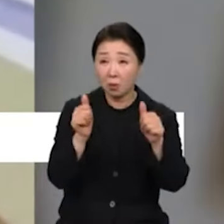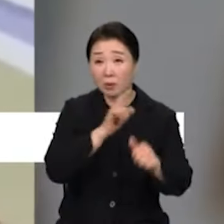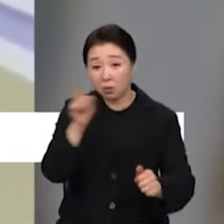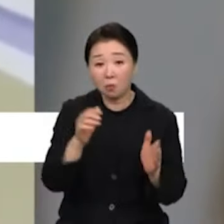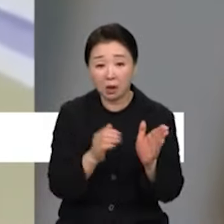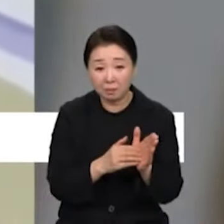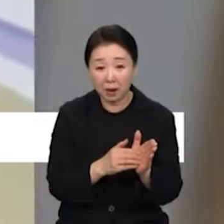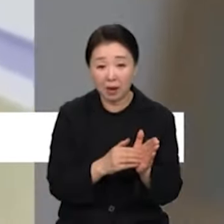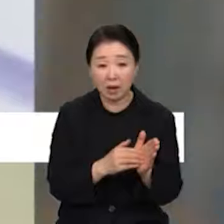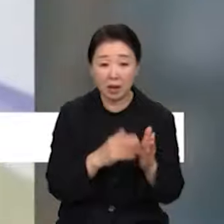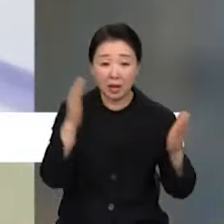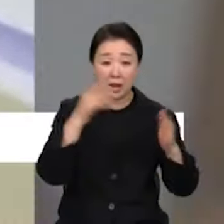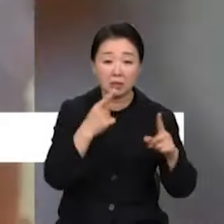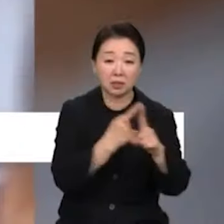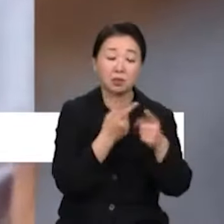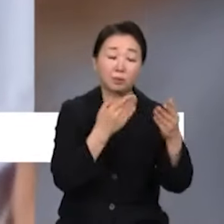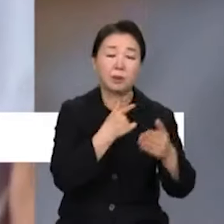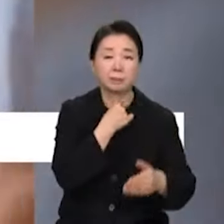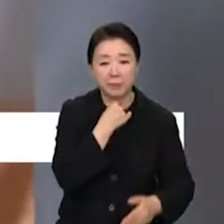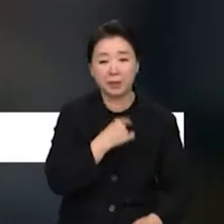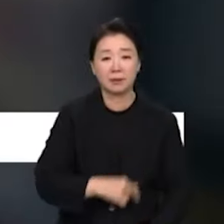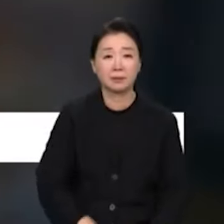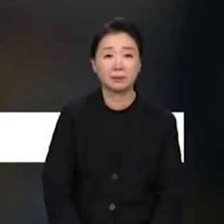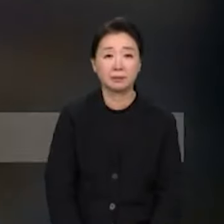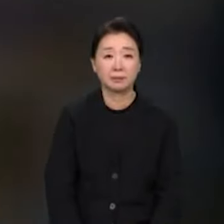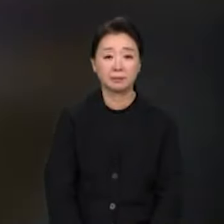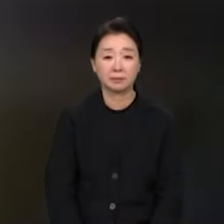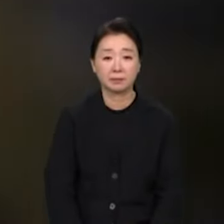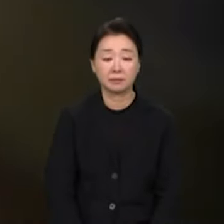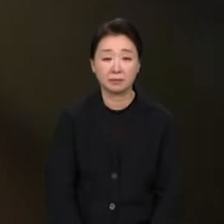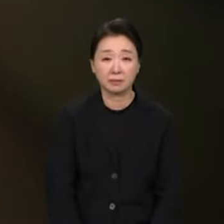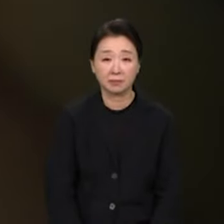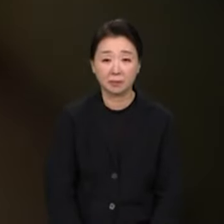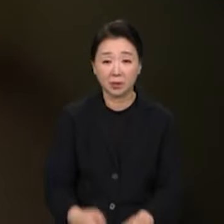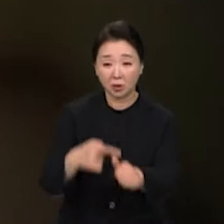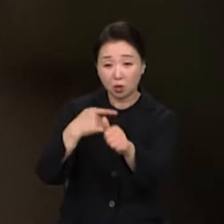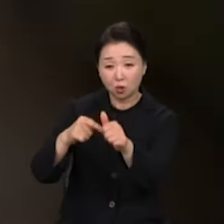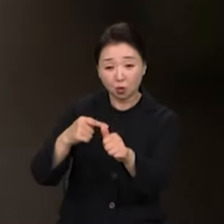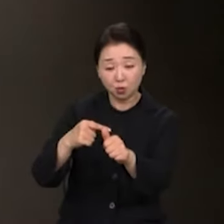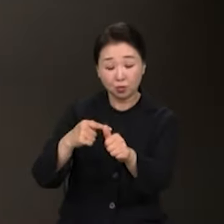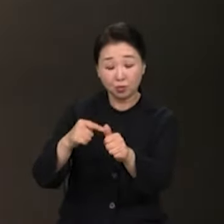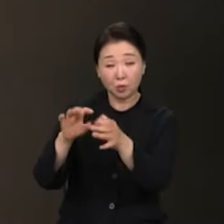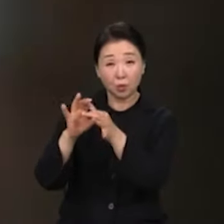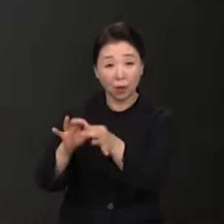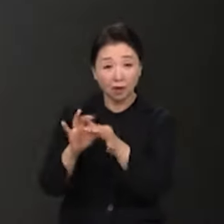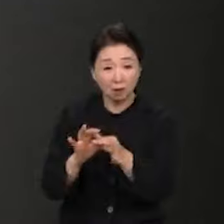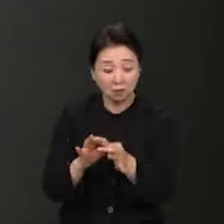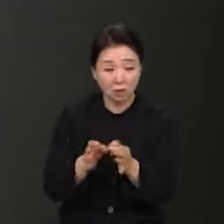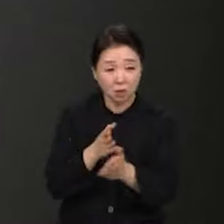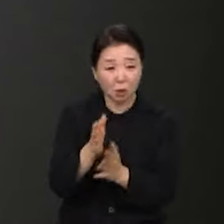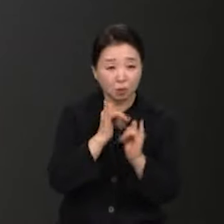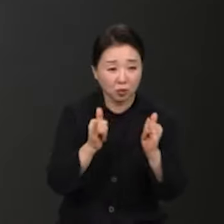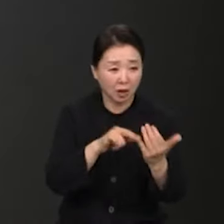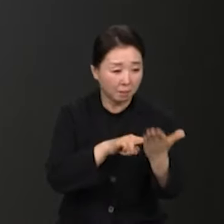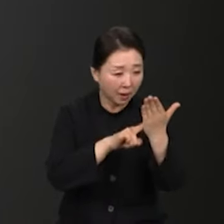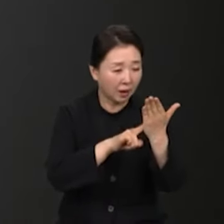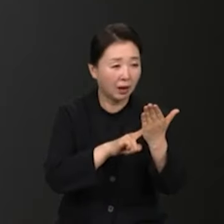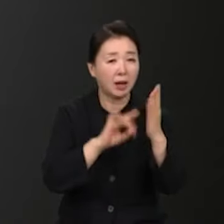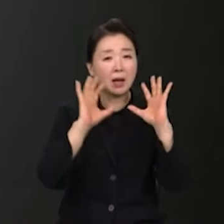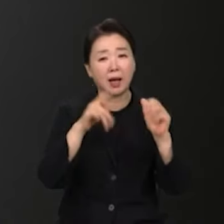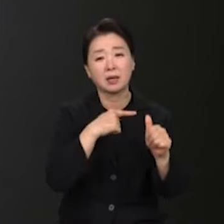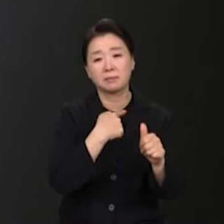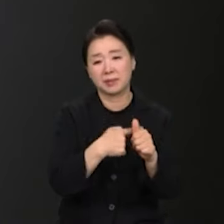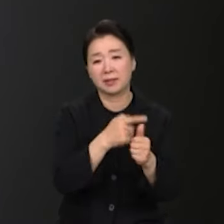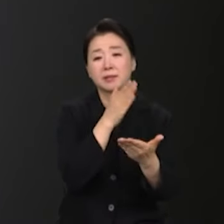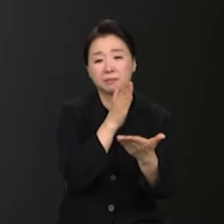학생을 치료받게 해주고 싶은 거예요. 교육 당국과 전문가들은 드러난 현상만 보고 아이를 비난하지는